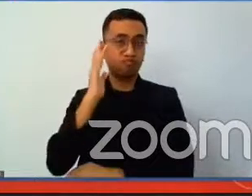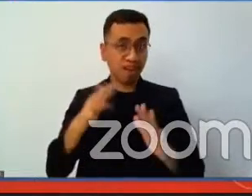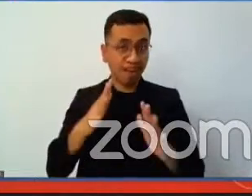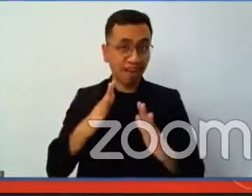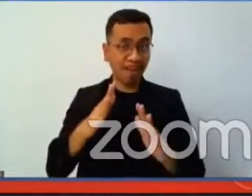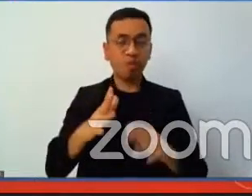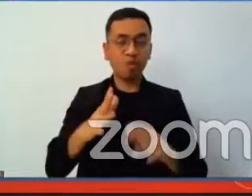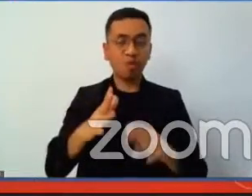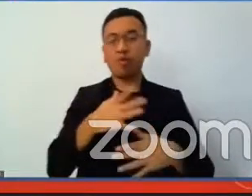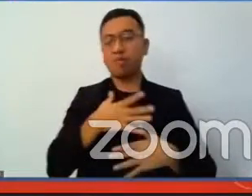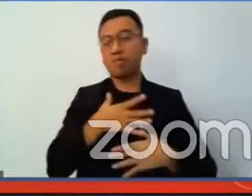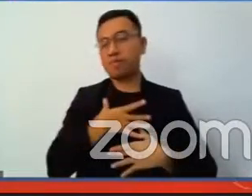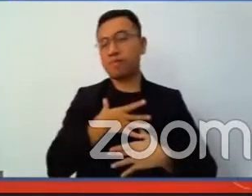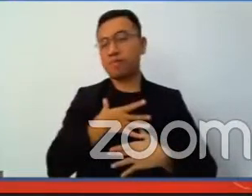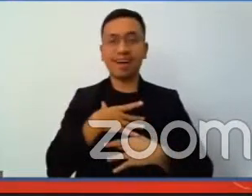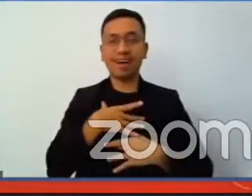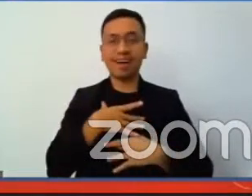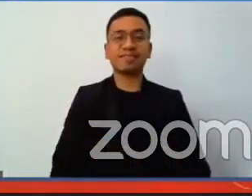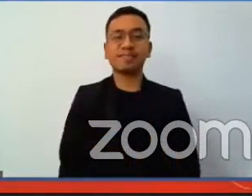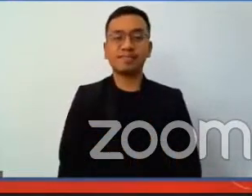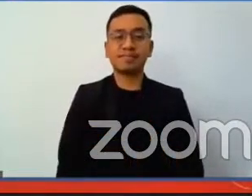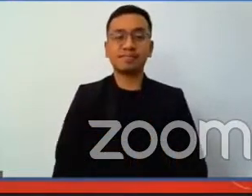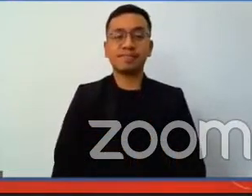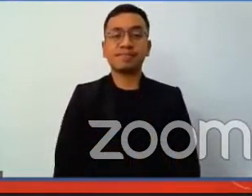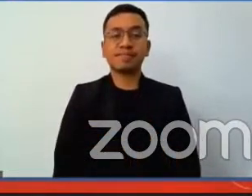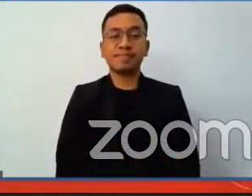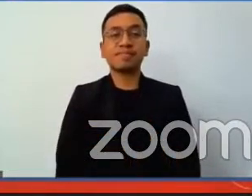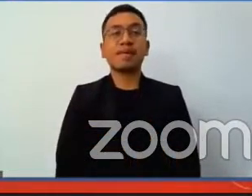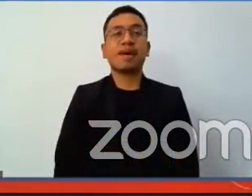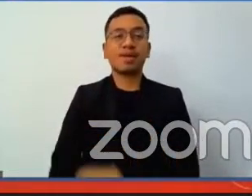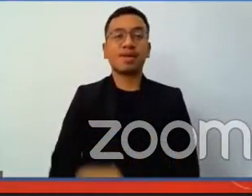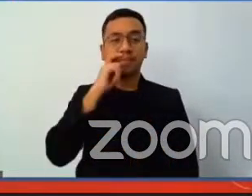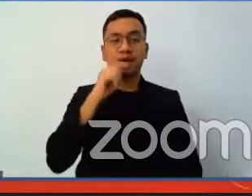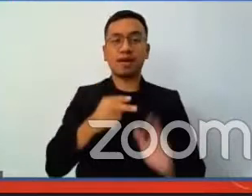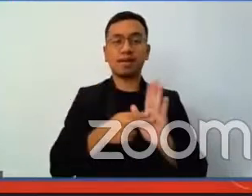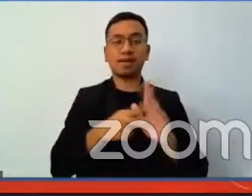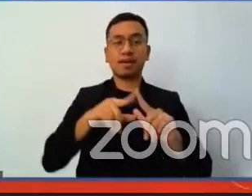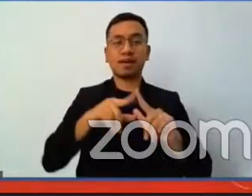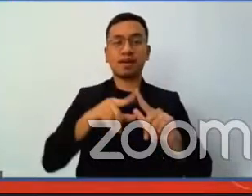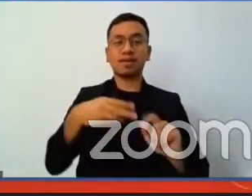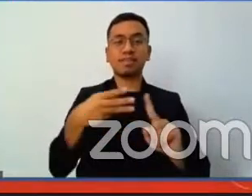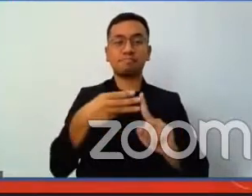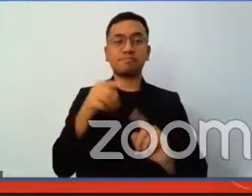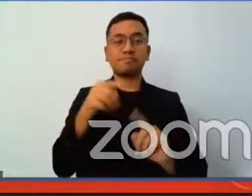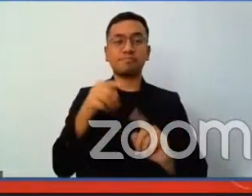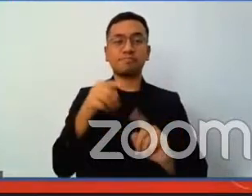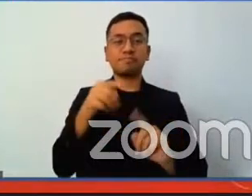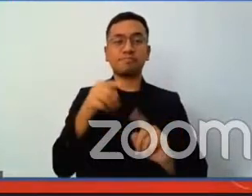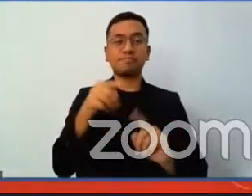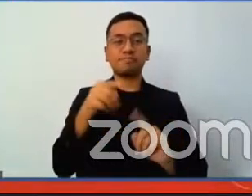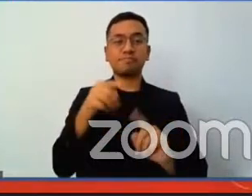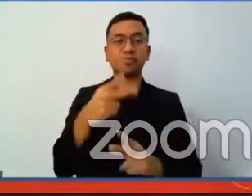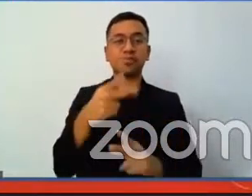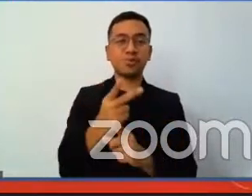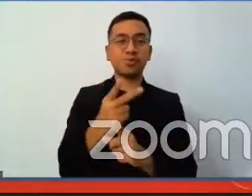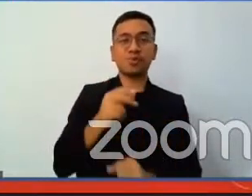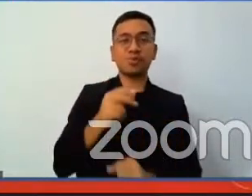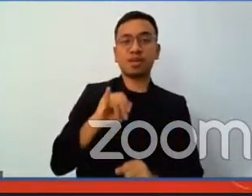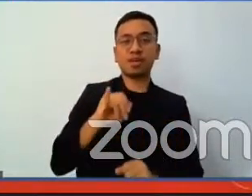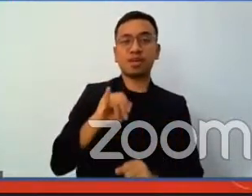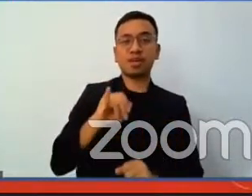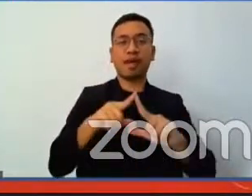menarik sekali ya Bapak Ibu, bahwasanya Pak Ainun Najib ini sebagai guru IPA